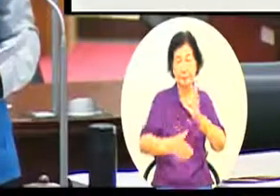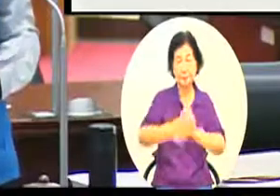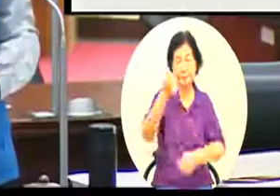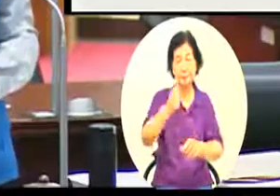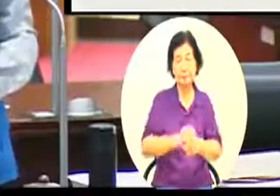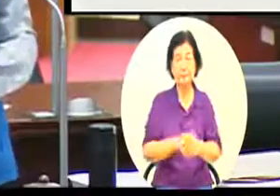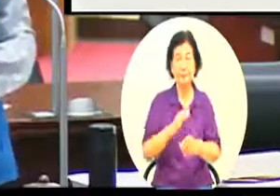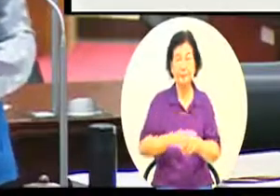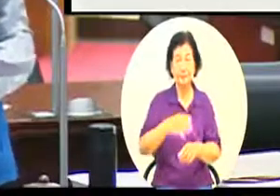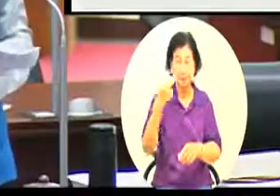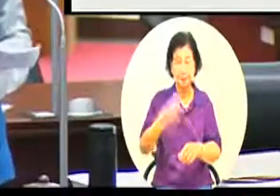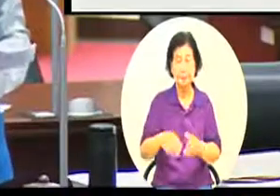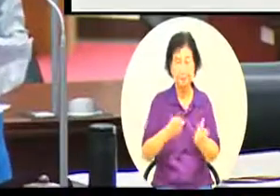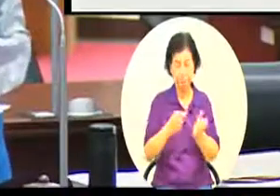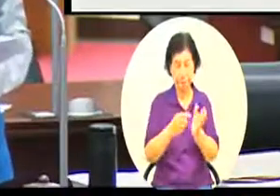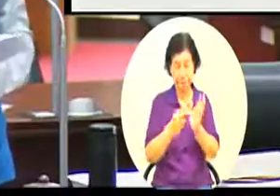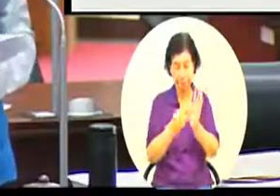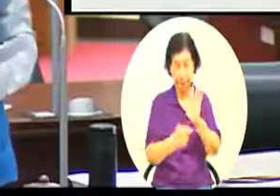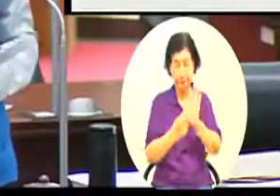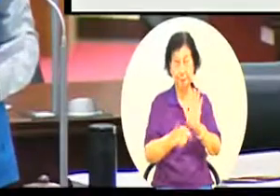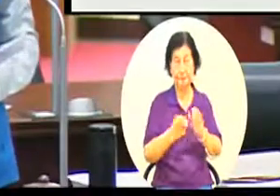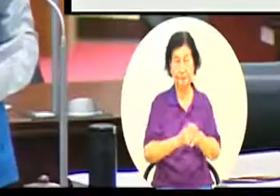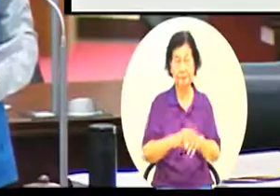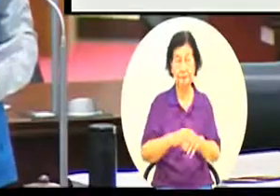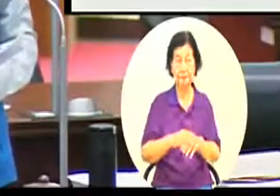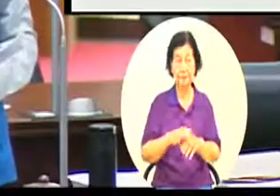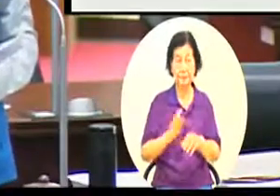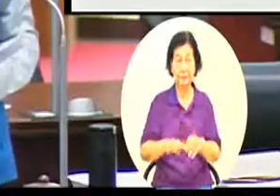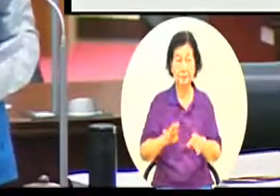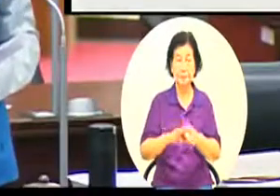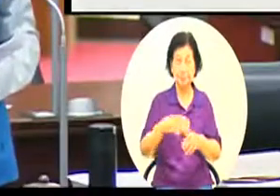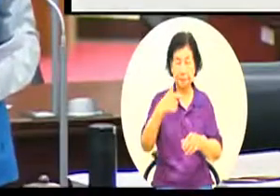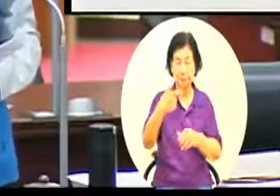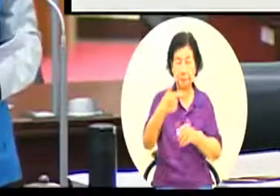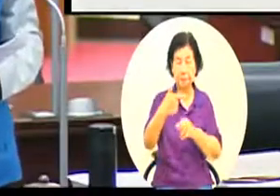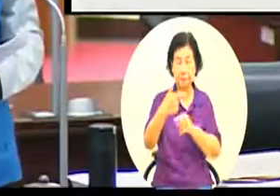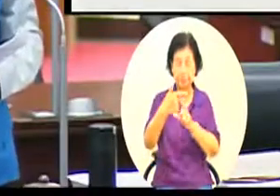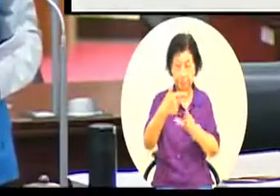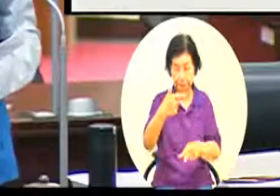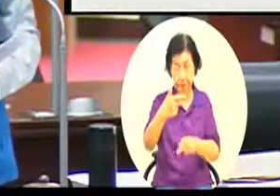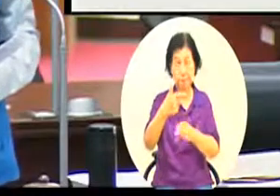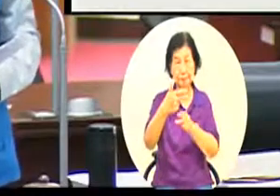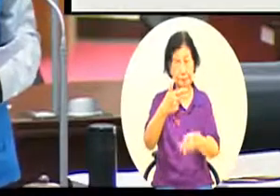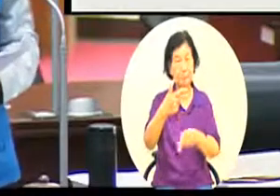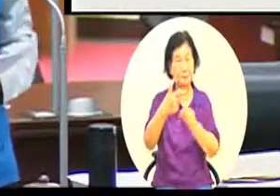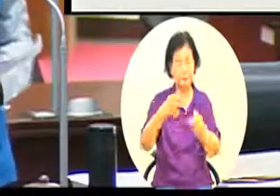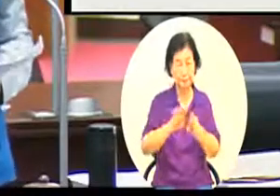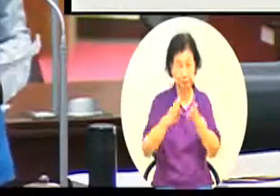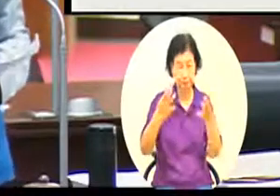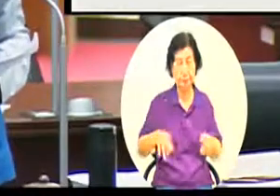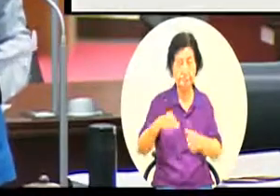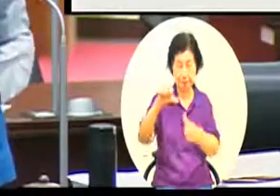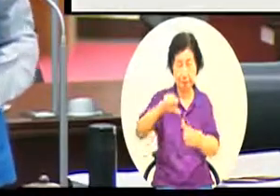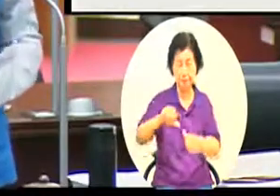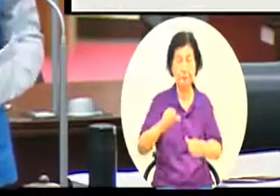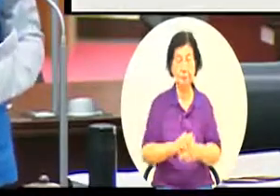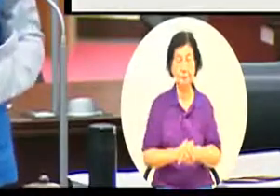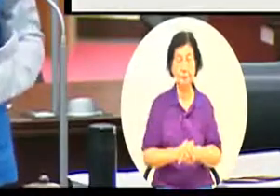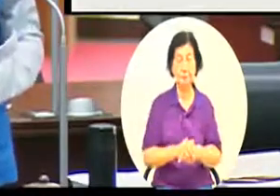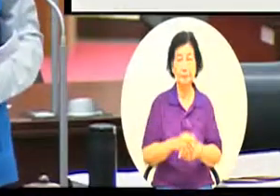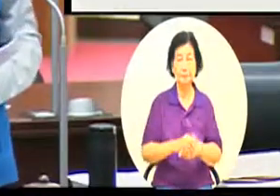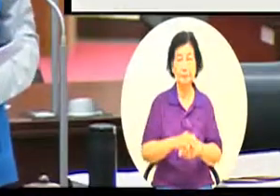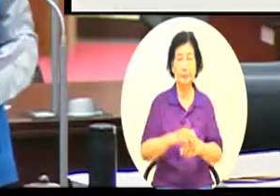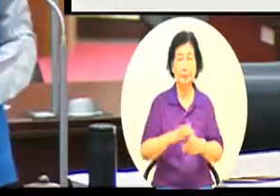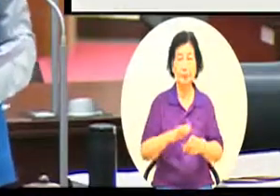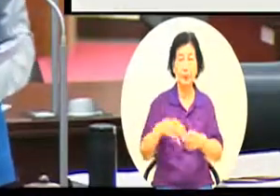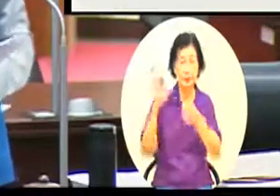表示六月份都要正式来开法最近报道连鸿海